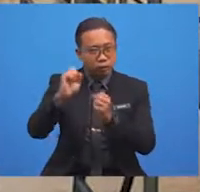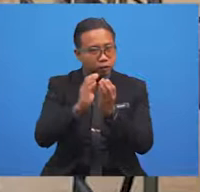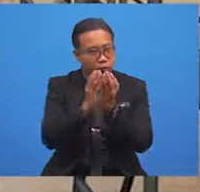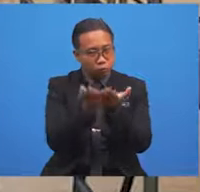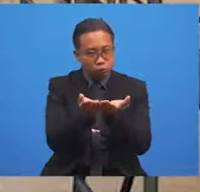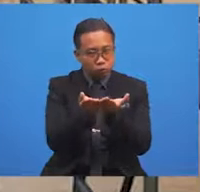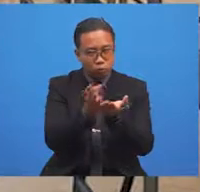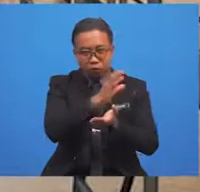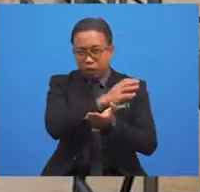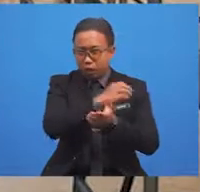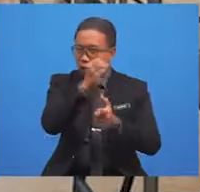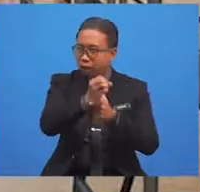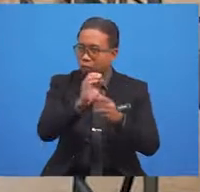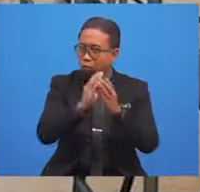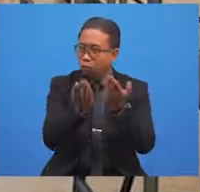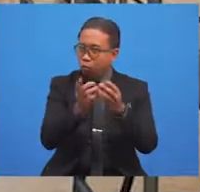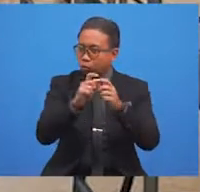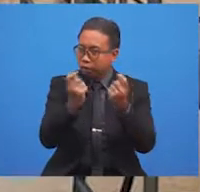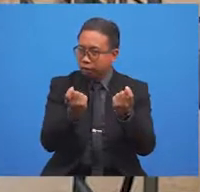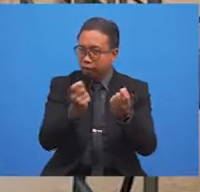buku teks dan alat tulis.